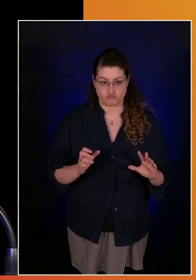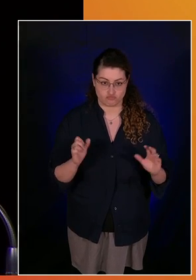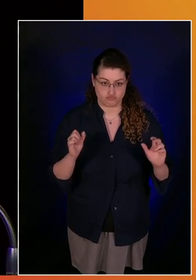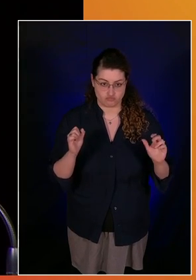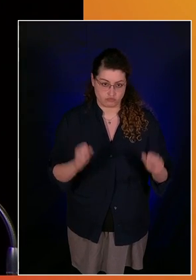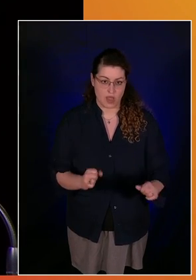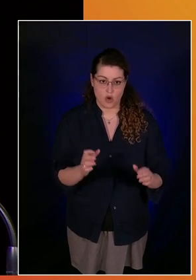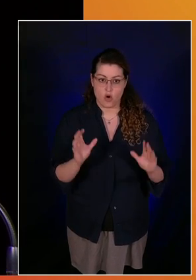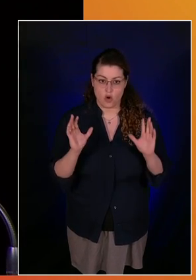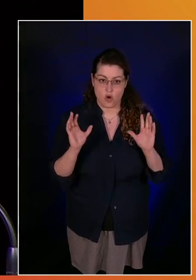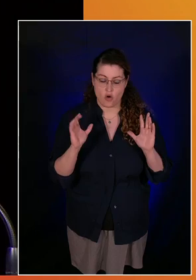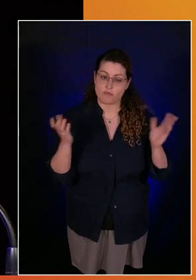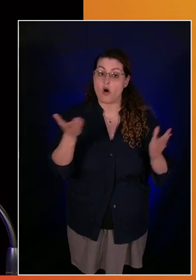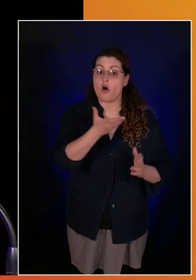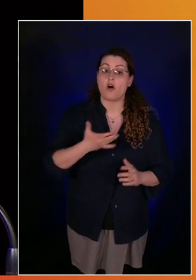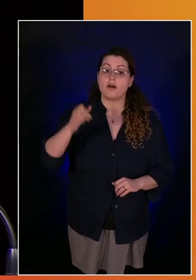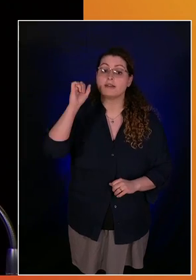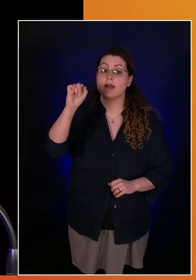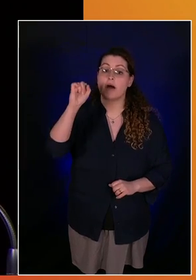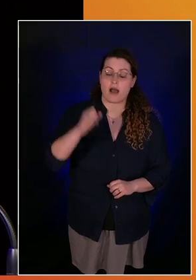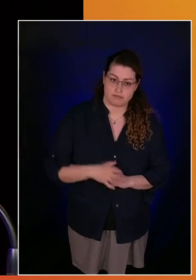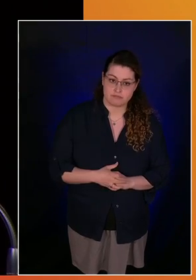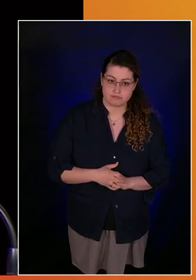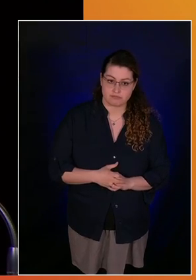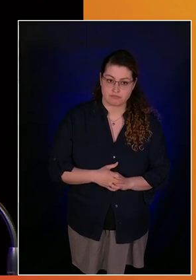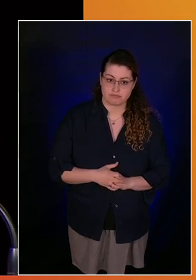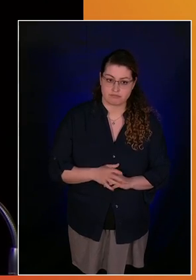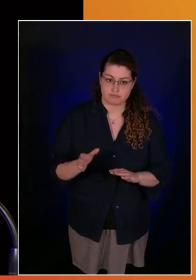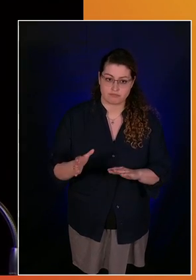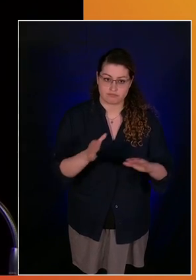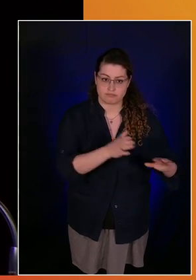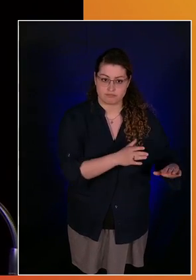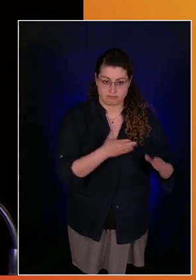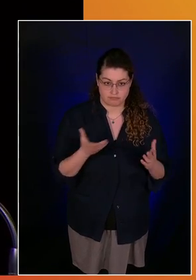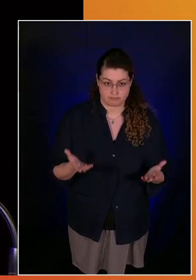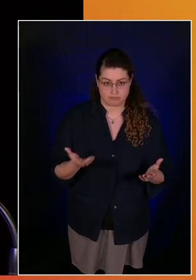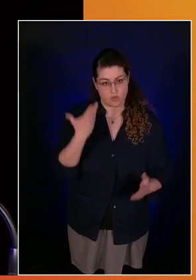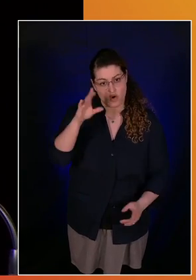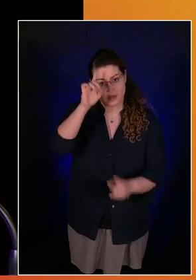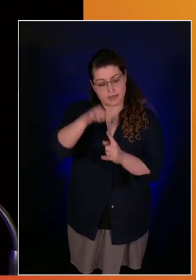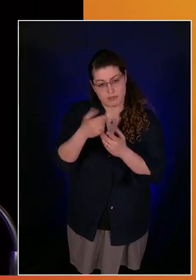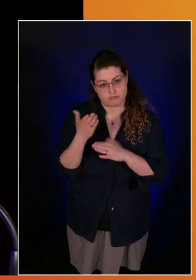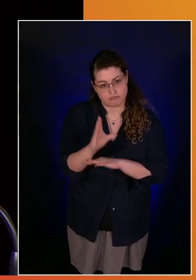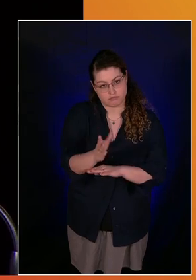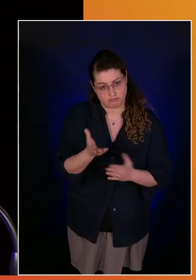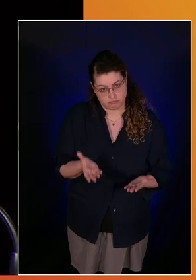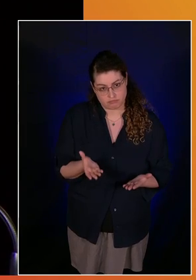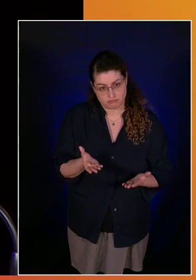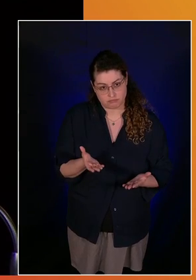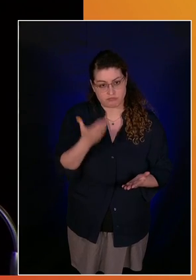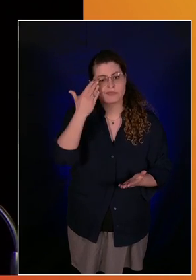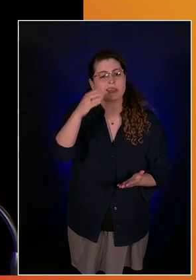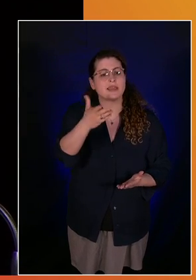d'accord bien mes camarades donc nous allons pouvoir aborder maintenant l'autre thème à l'ordre du jour qui est celui de